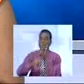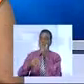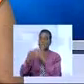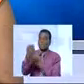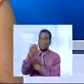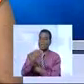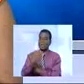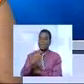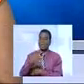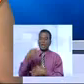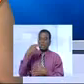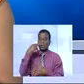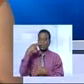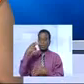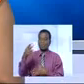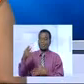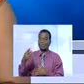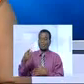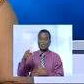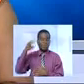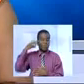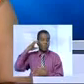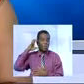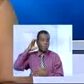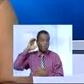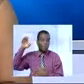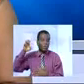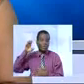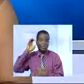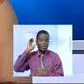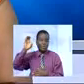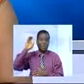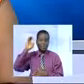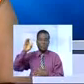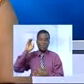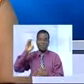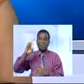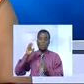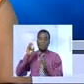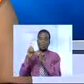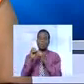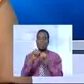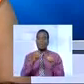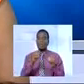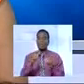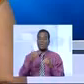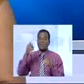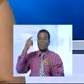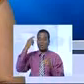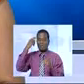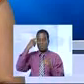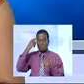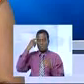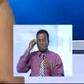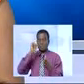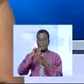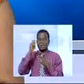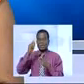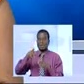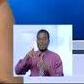une conférence sur le leadership féminin organisée par la centrale syndicale.